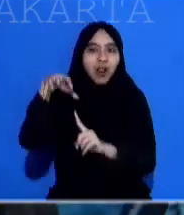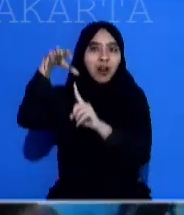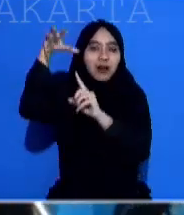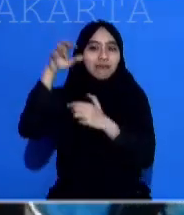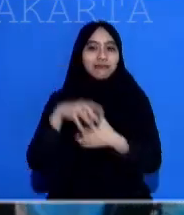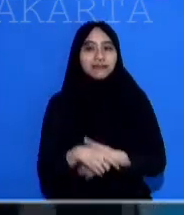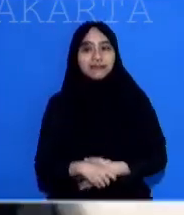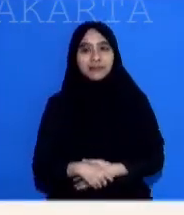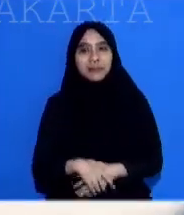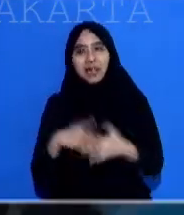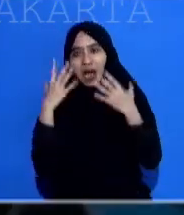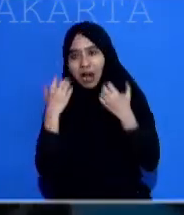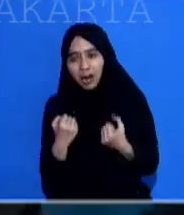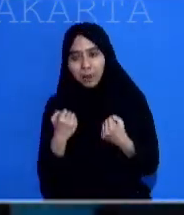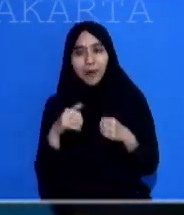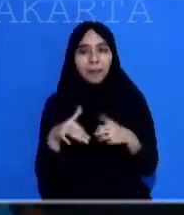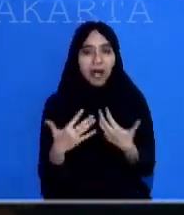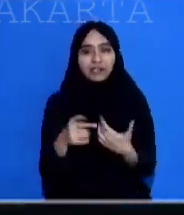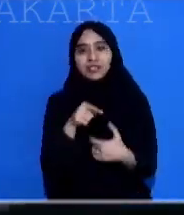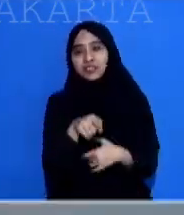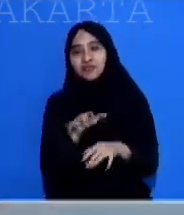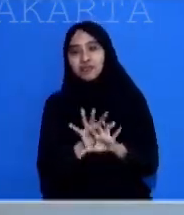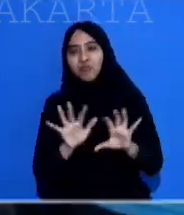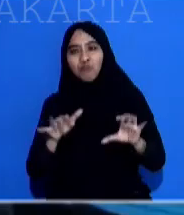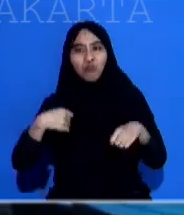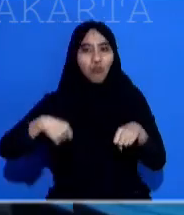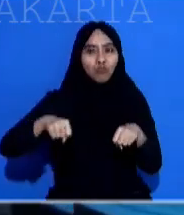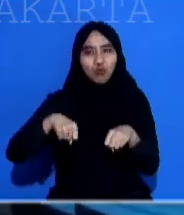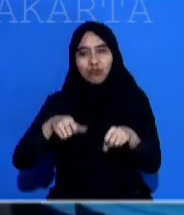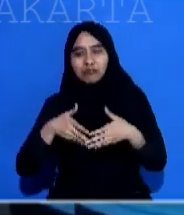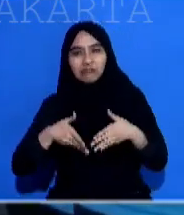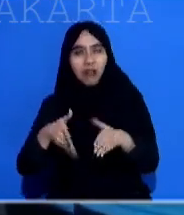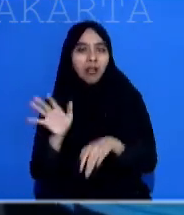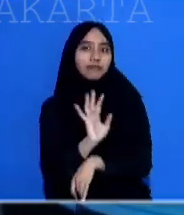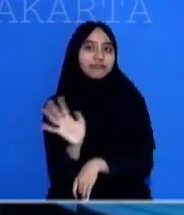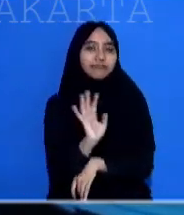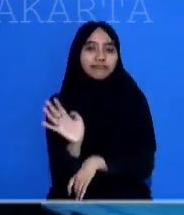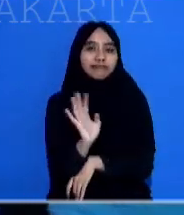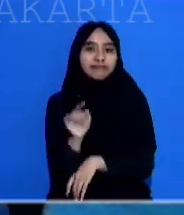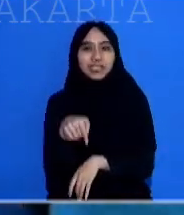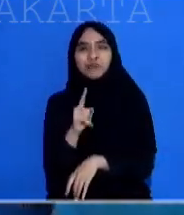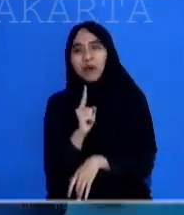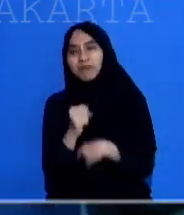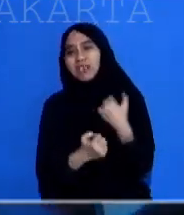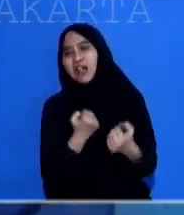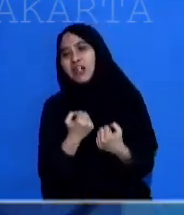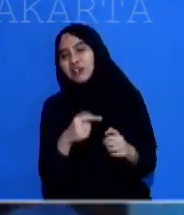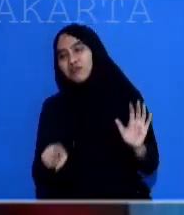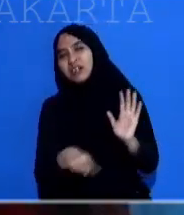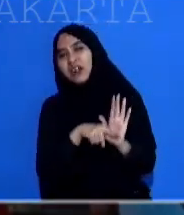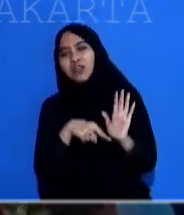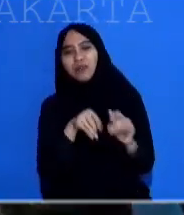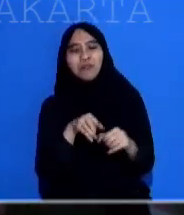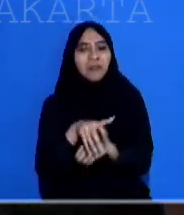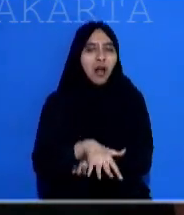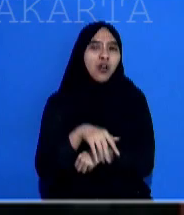kelulusan ini dipilih juga sebagai antisipasi konvoi motor siswa atau kegiatan lainnya yang cenderung negatif yang dapat merugikan